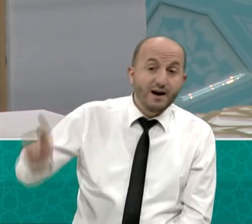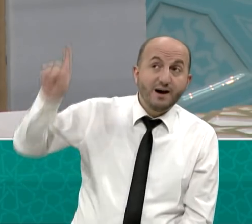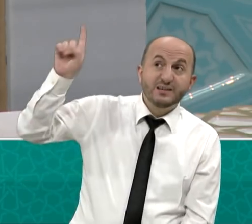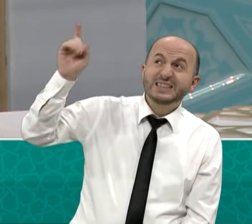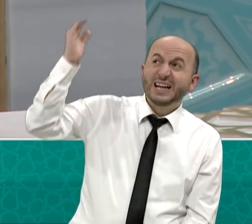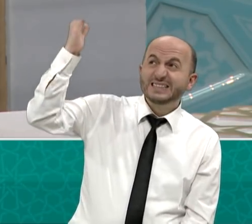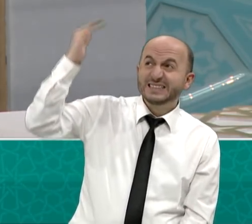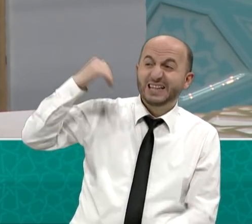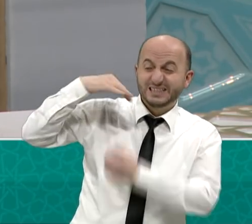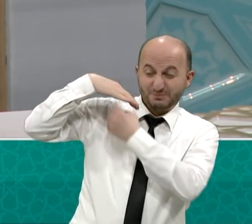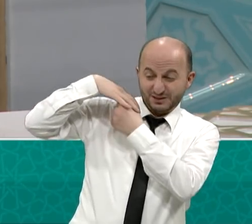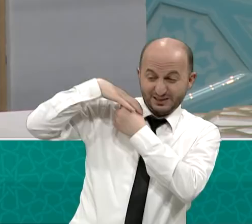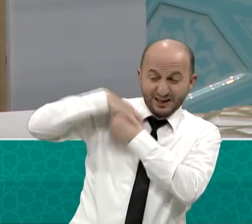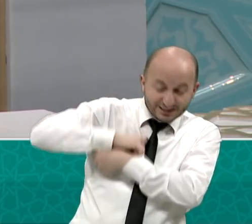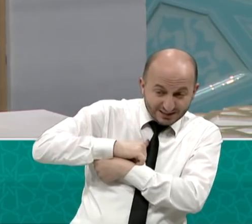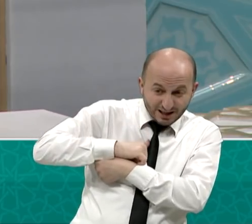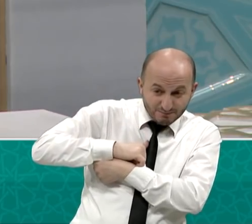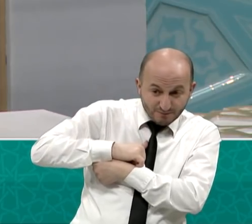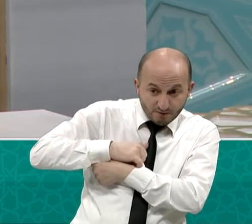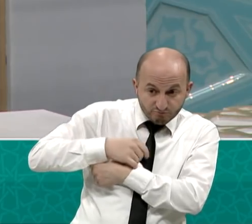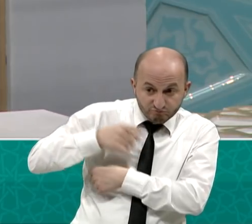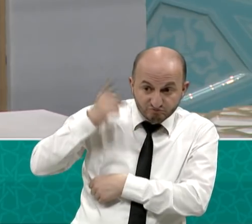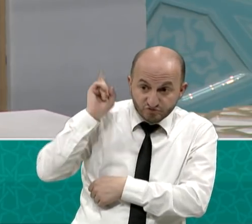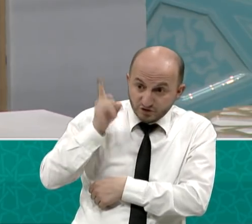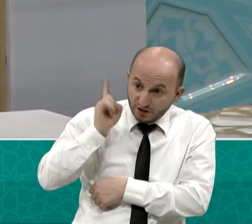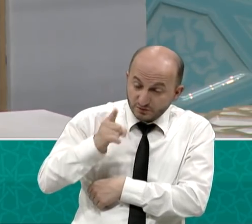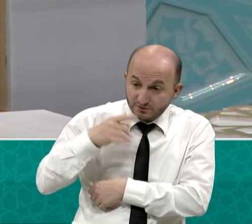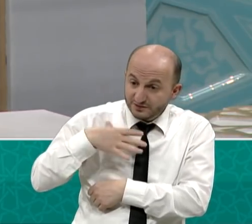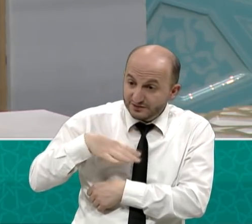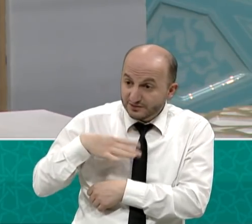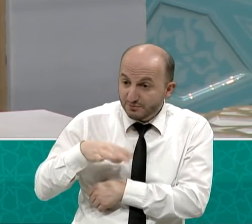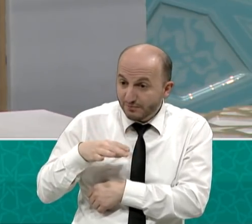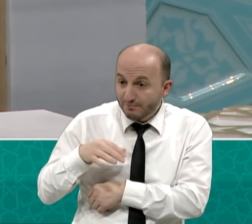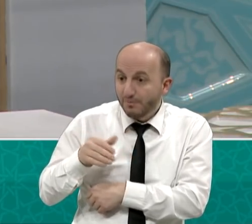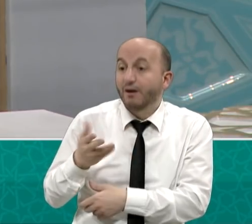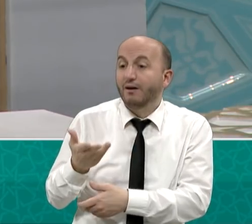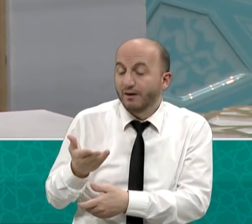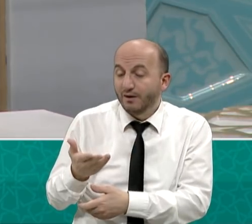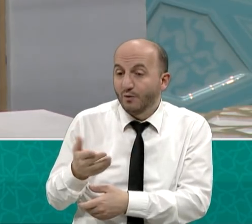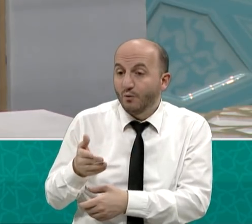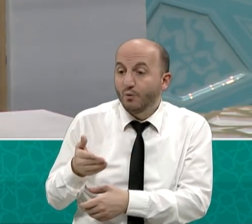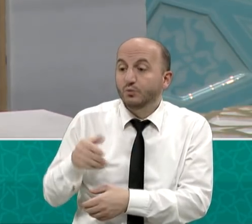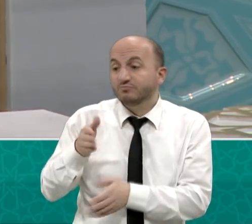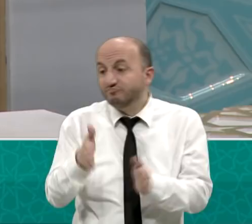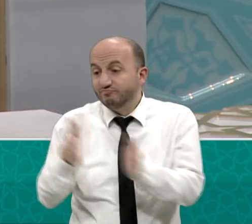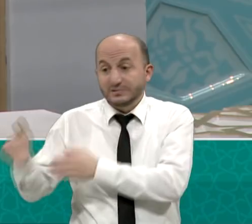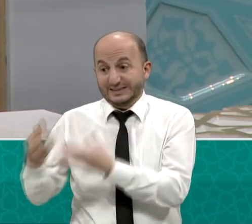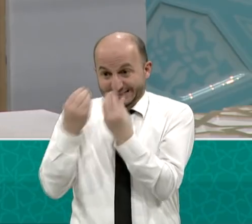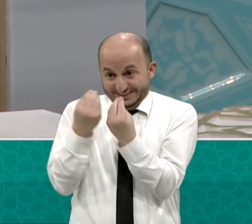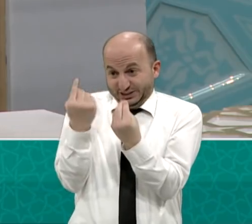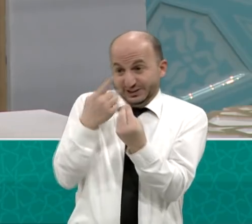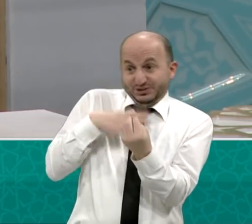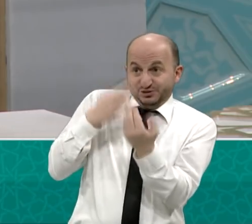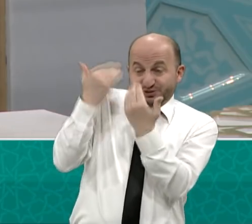gelecek bir azabı tehdit olarak istemeniz yerine siz niye, yani onun yerine iyi olan şeyi